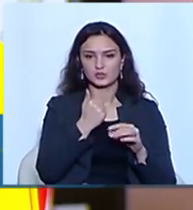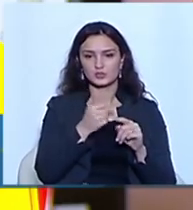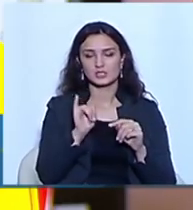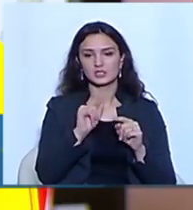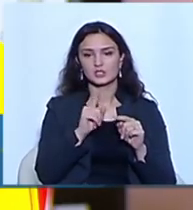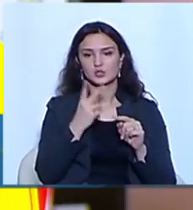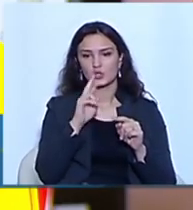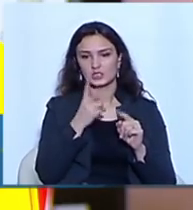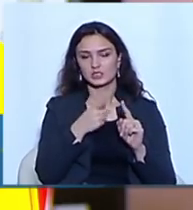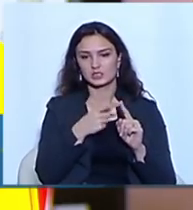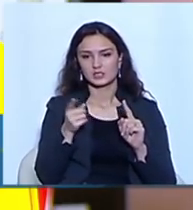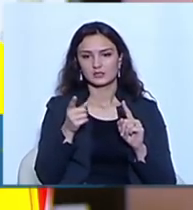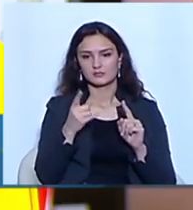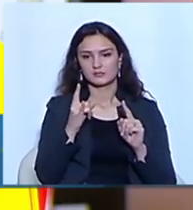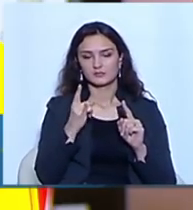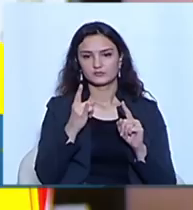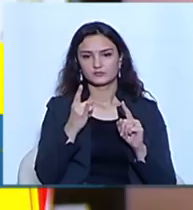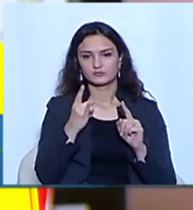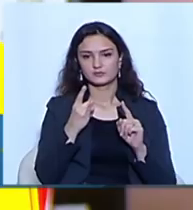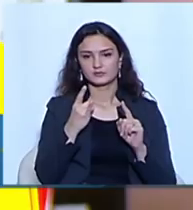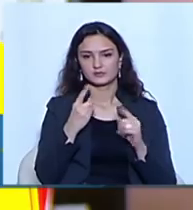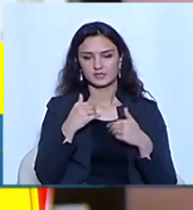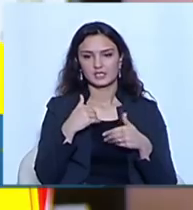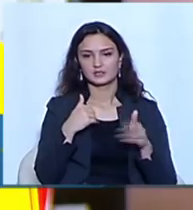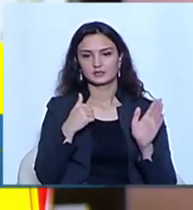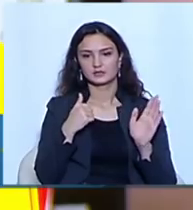სადღაც 2 წლიდან უკვე ბავშვი გადის